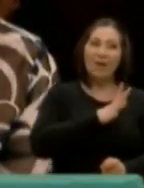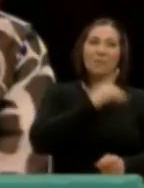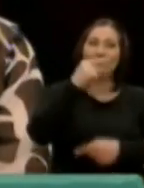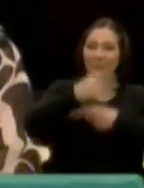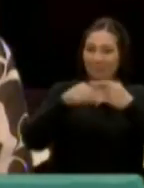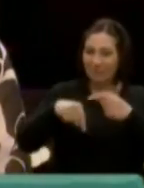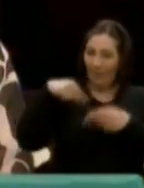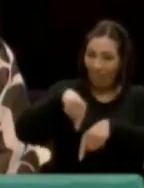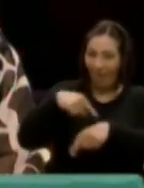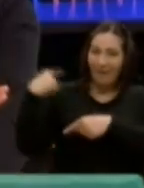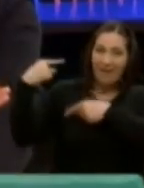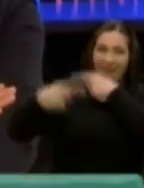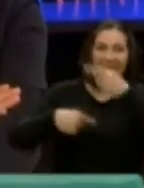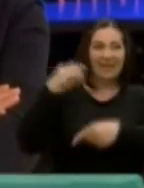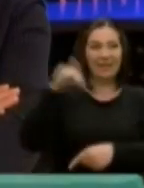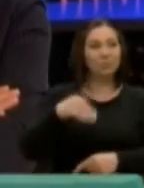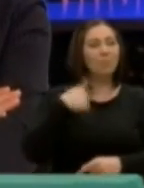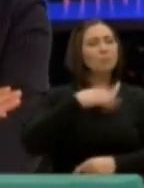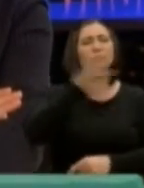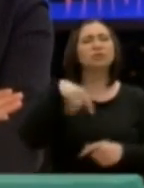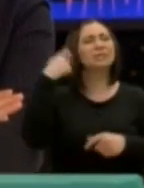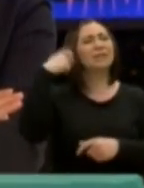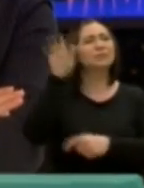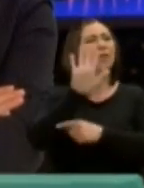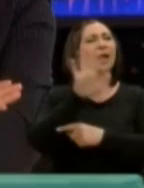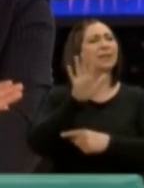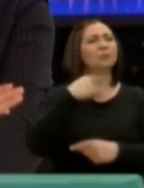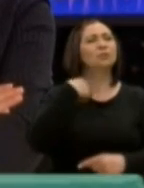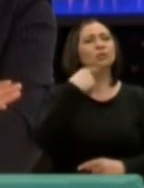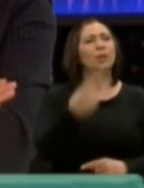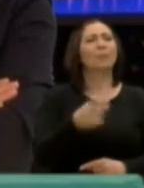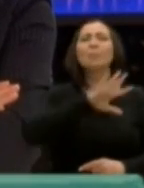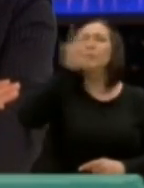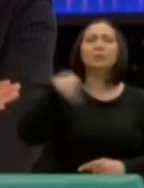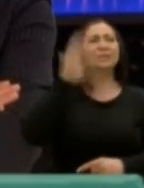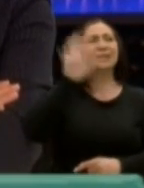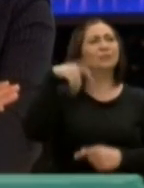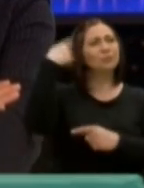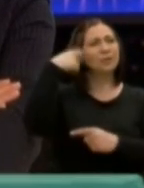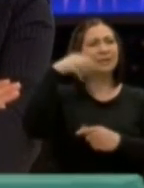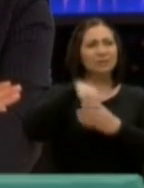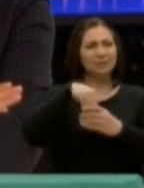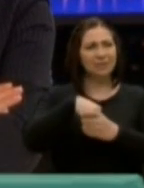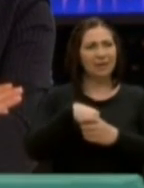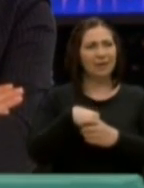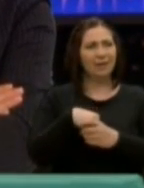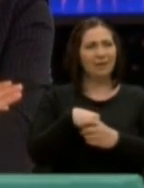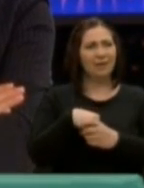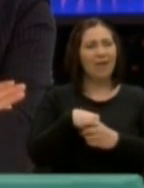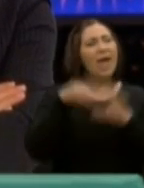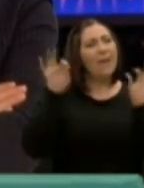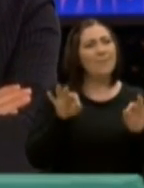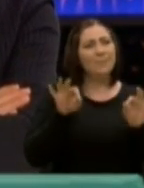şekilde. Ben mesela çalıştığım bütün televizyonlarda söylemiştim. Bütün çalıştığım televizyonlar